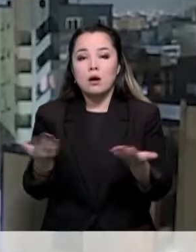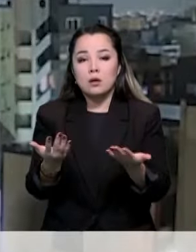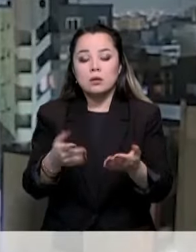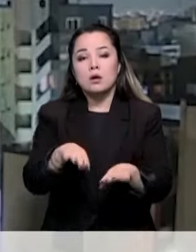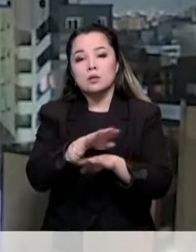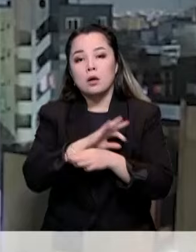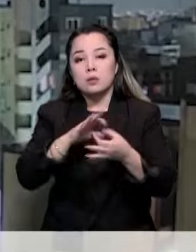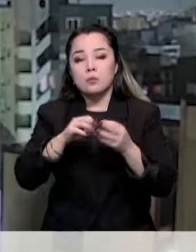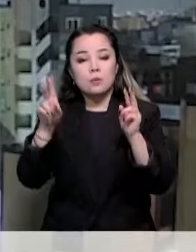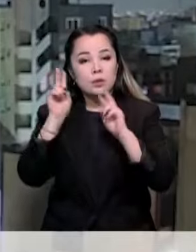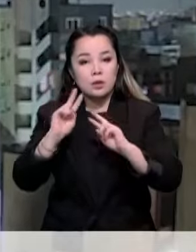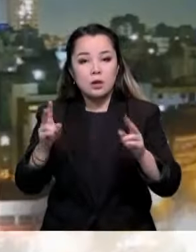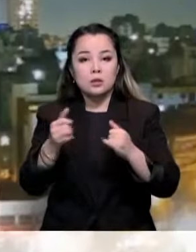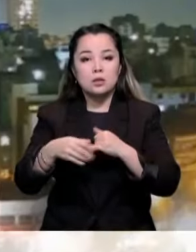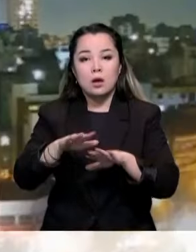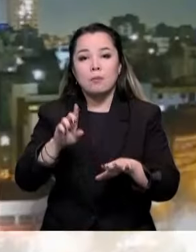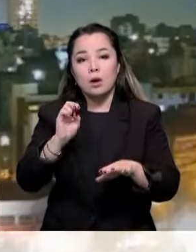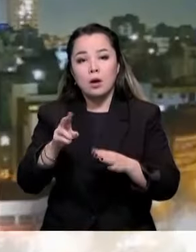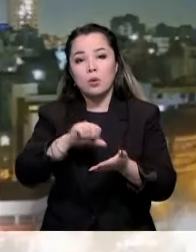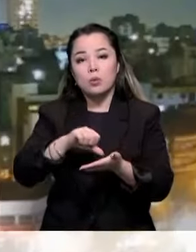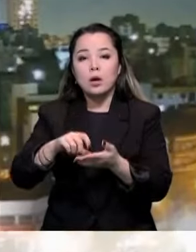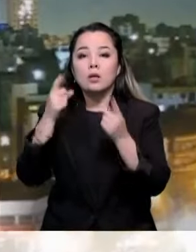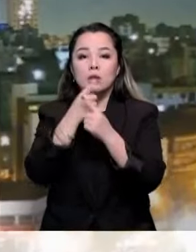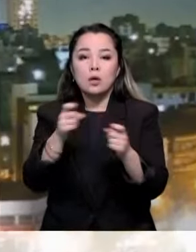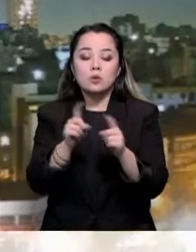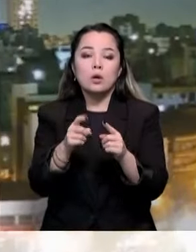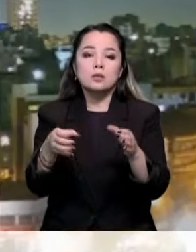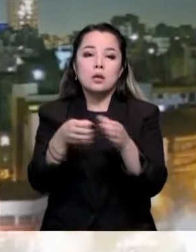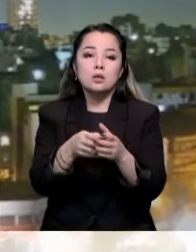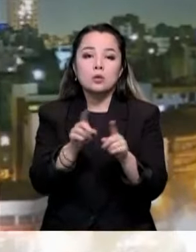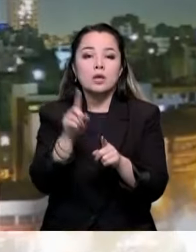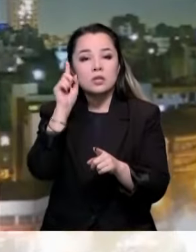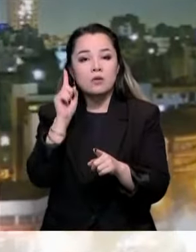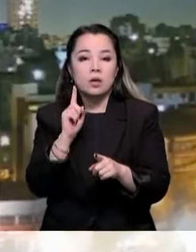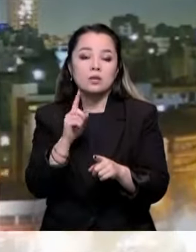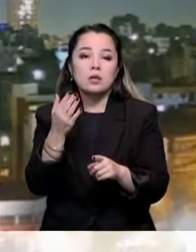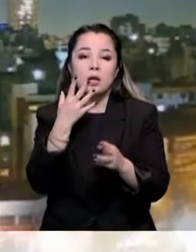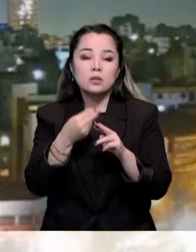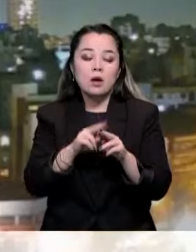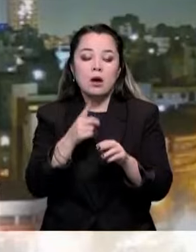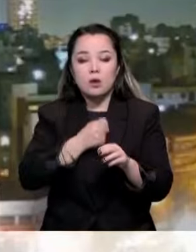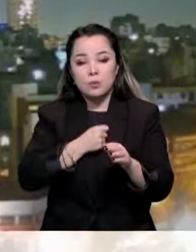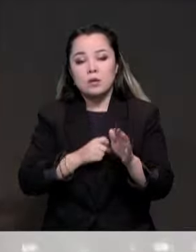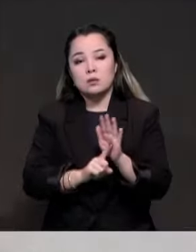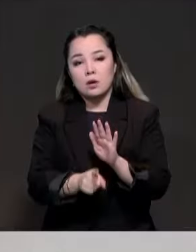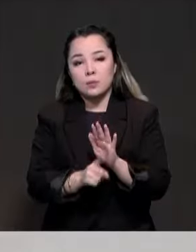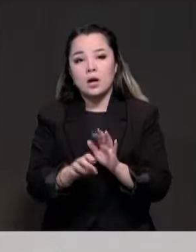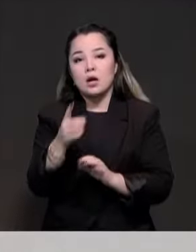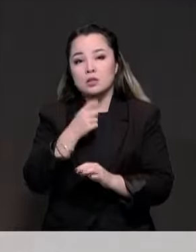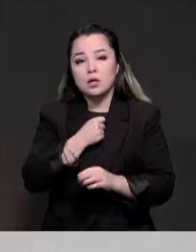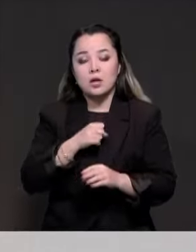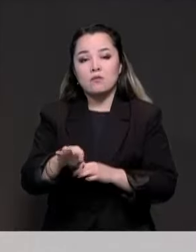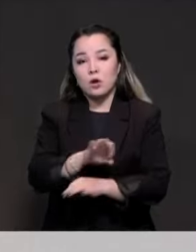köz jumğanı belgisiz. Jergilikti bağ ökildері taratıp jatkan. Akbar boyunca evrey armiyasının atkılauınan askeri